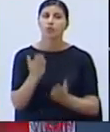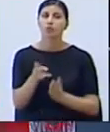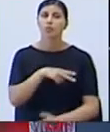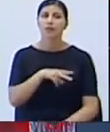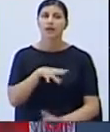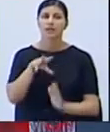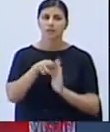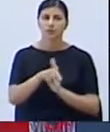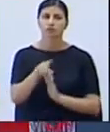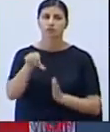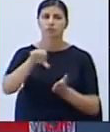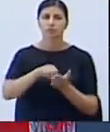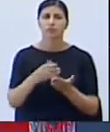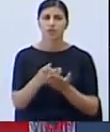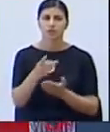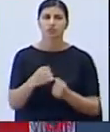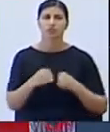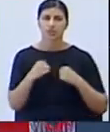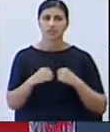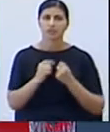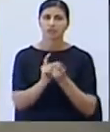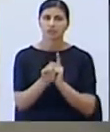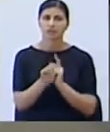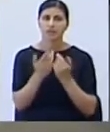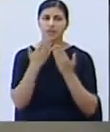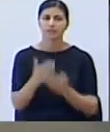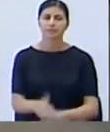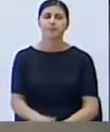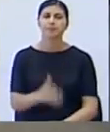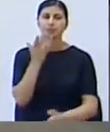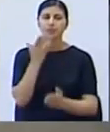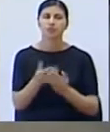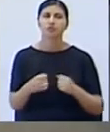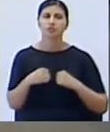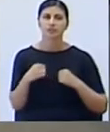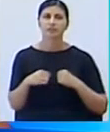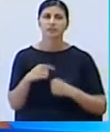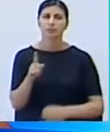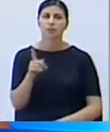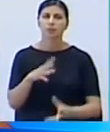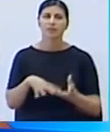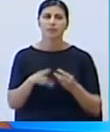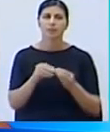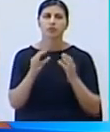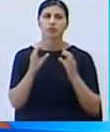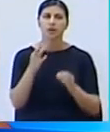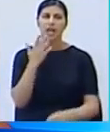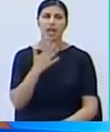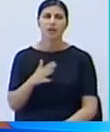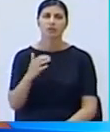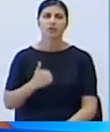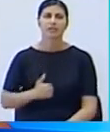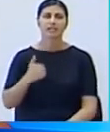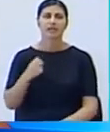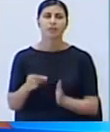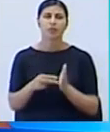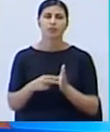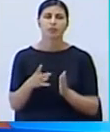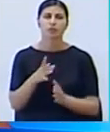პარლამენტში მოხდებით, შეცდებით რომ ის შეცვლას. ჩვენ შევეცდებით რომ ყველაფერი სწორედ ეროვნული ღირებულებები